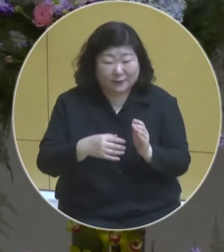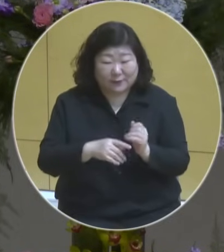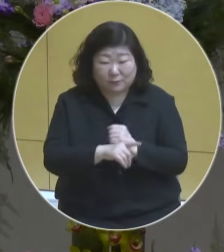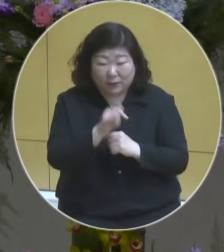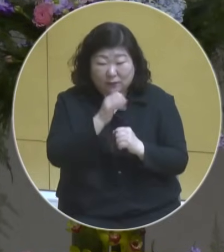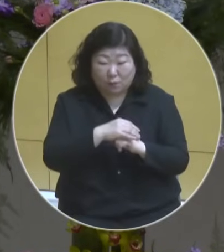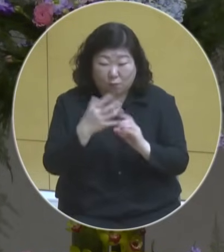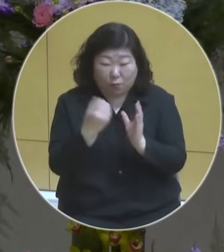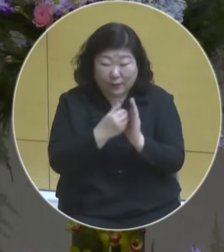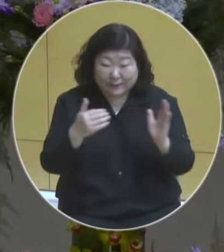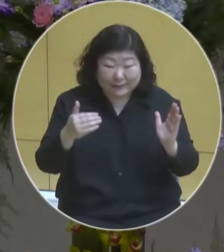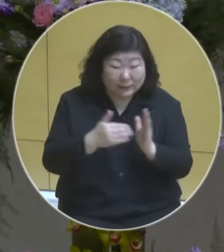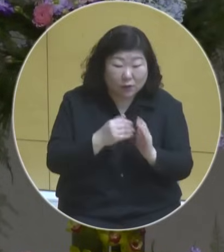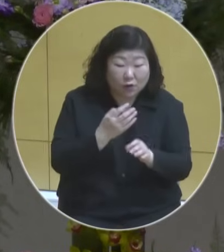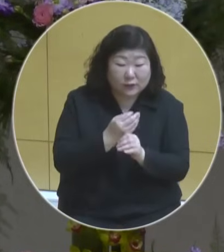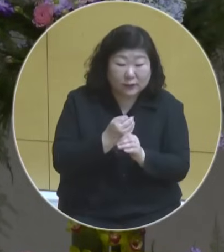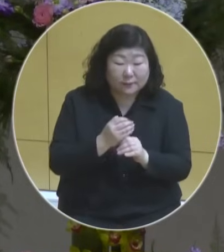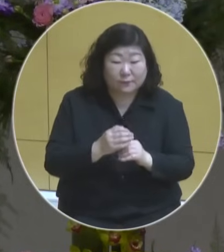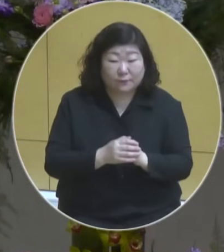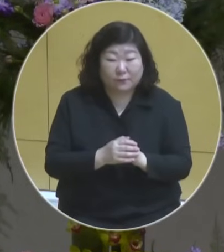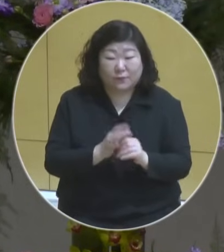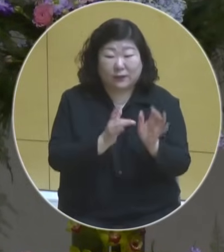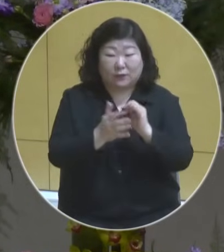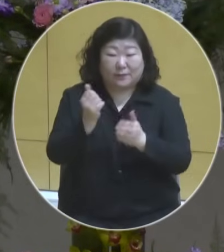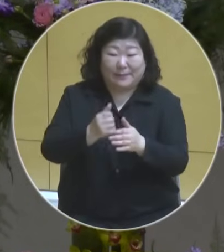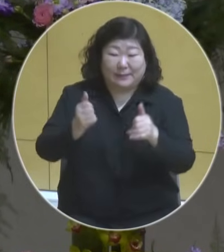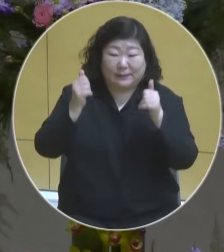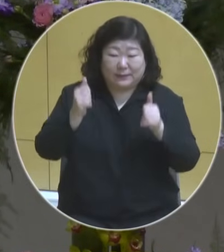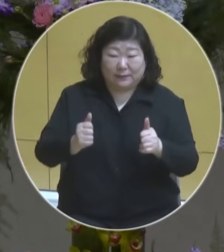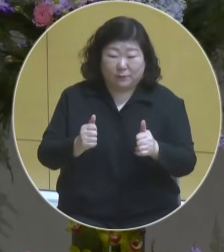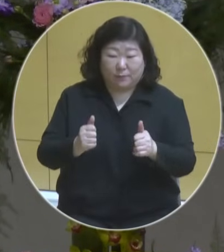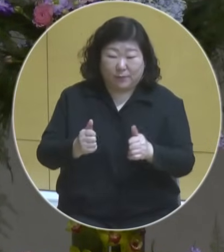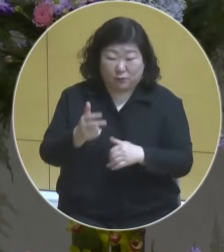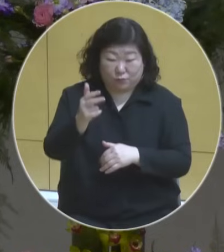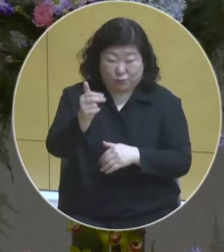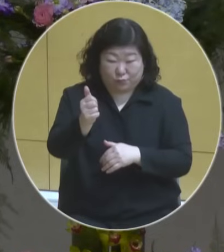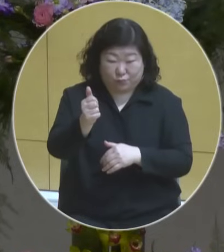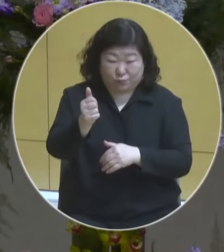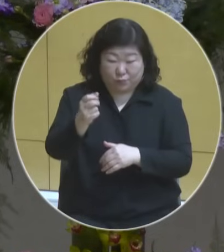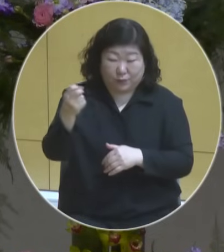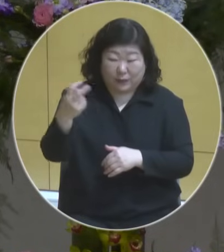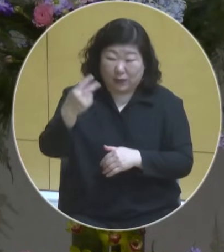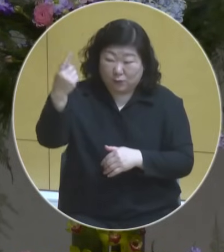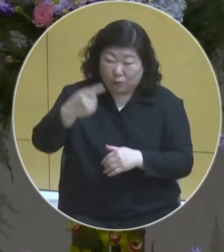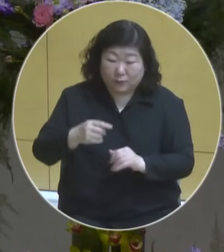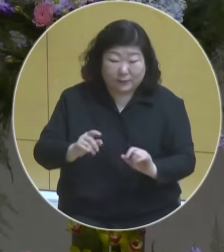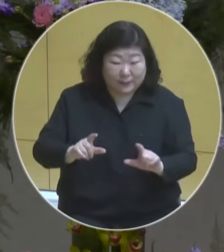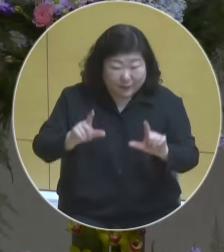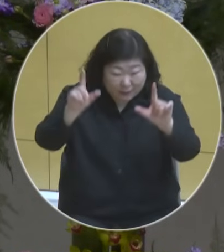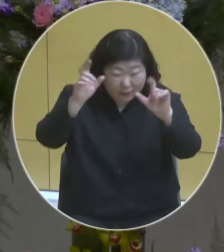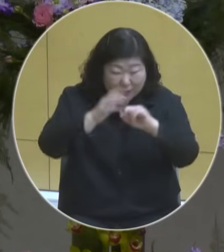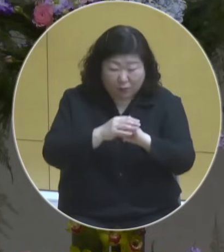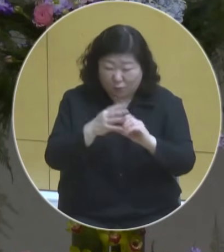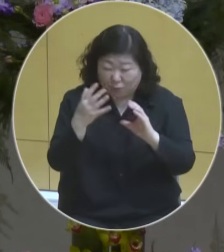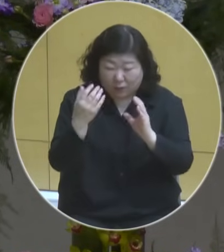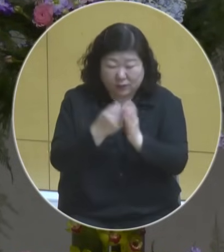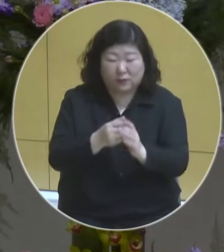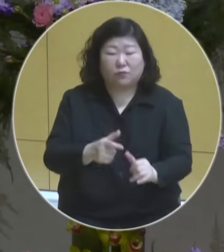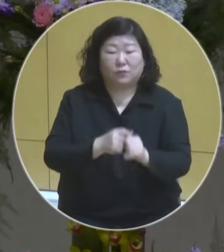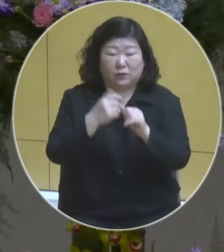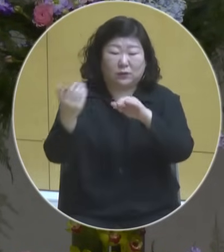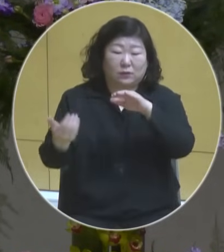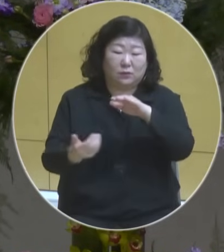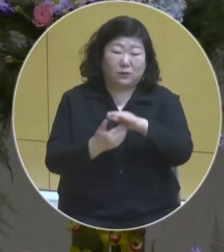때는 언제입니까 바로 예수님께서 심판주로 재림하실 때 완전히 구원이 이루어지는 것을 말합니다 그러니까